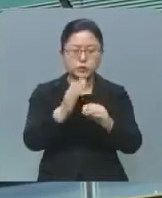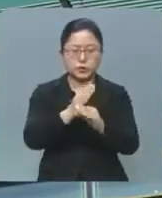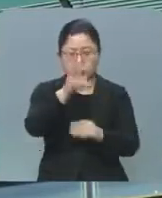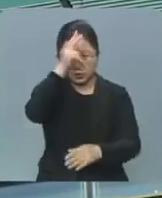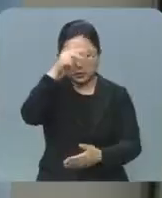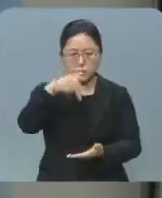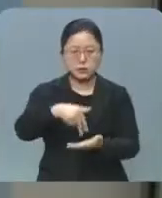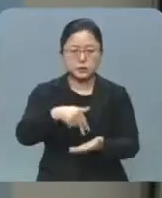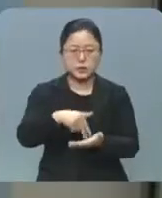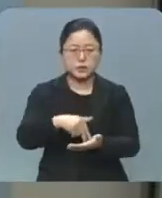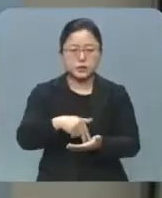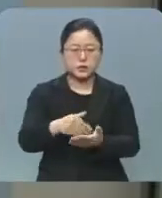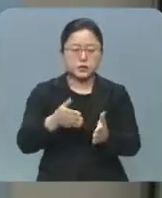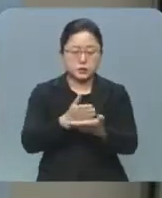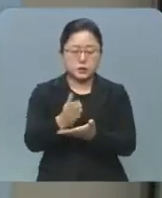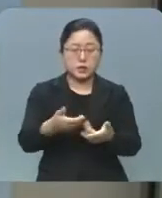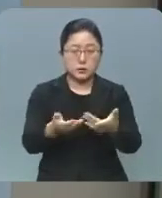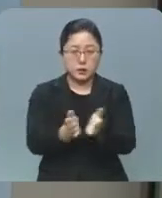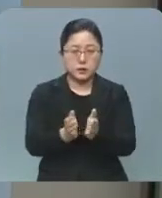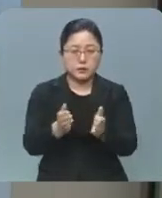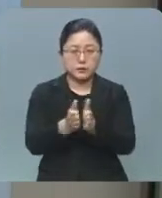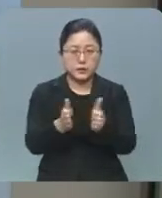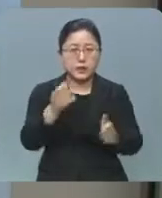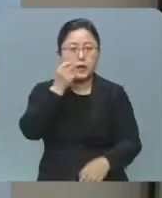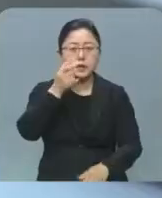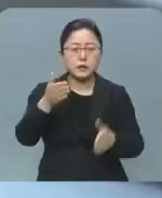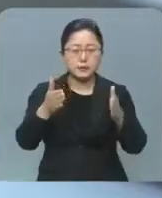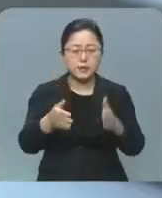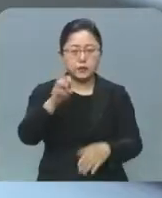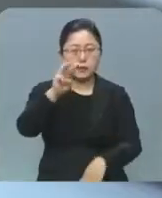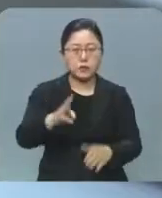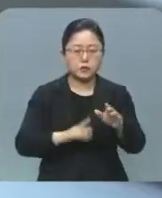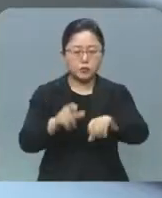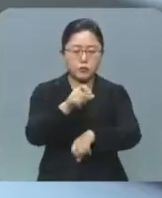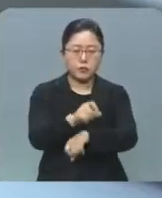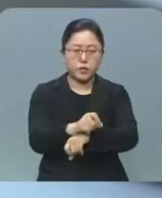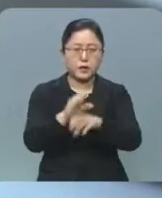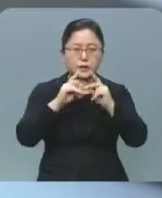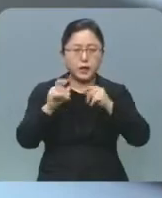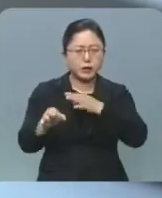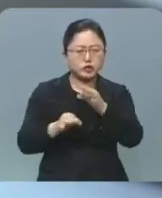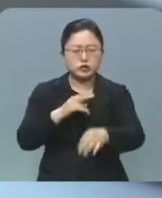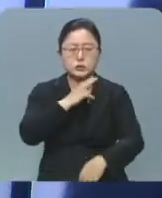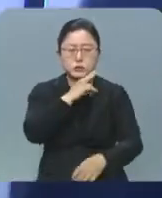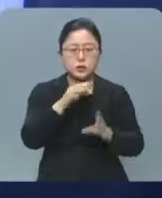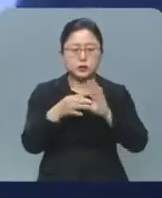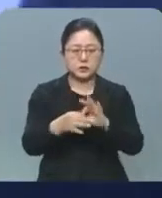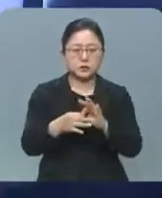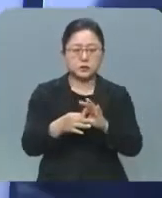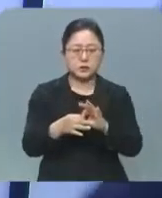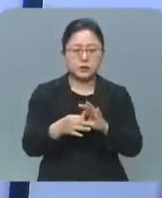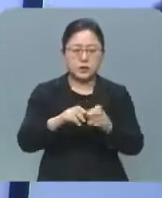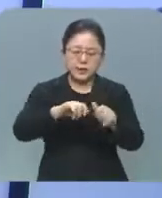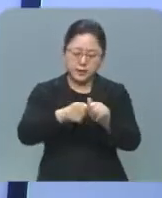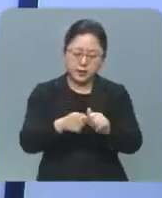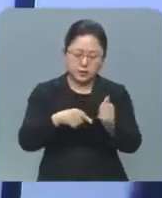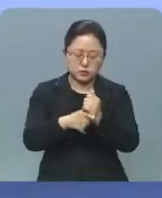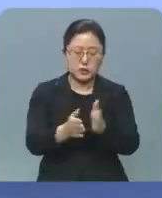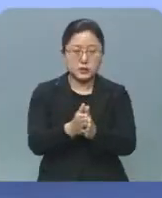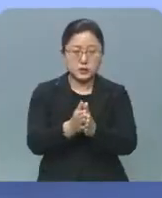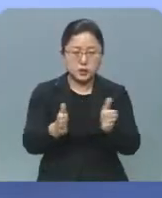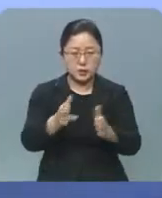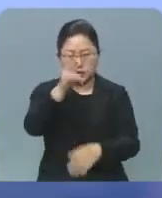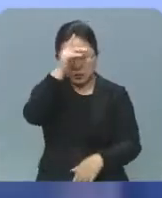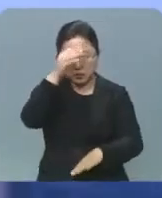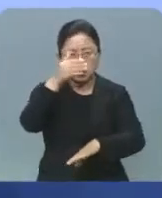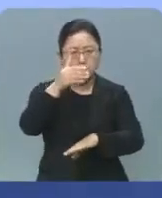입장입니다. 전담팀 출범 한 달 만에 광주 지역 공직자의 부동산 투기 의혹과 관련해 강제 수사에 돌입한 경찰의